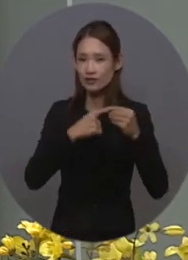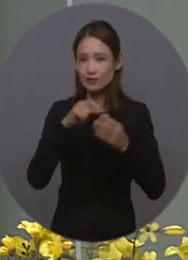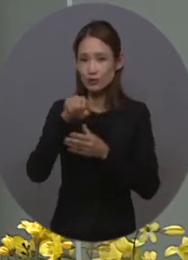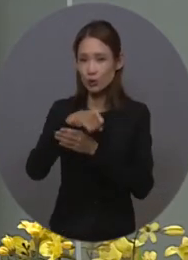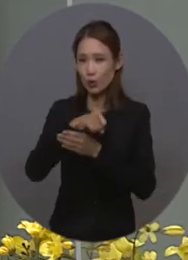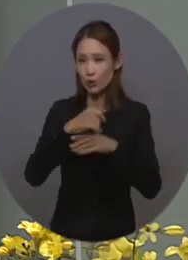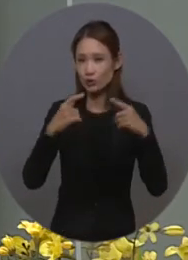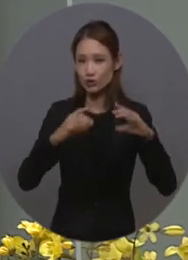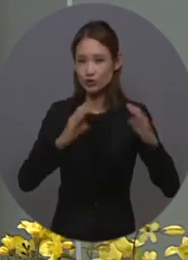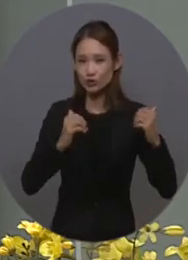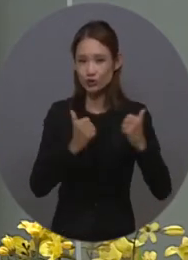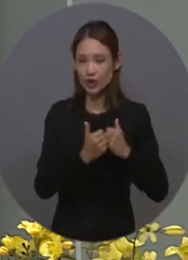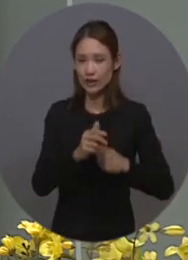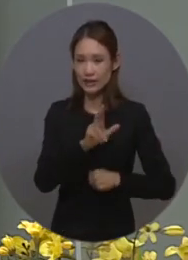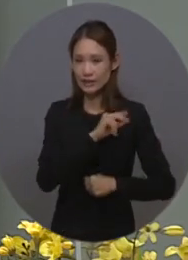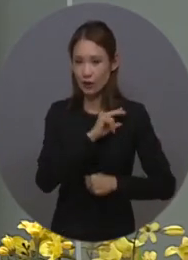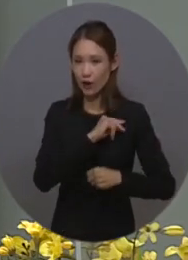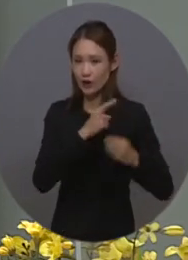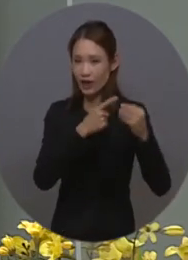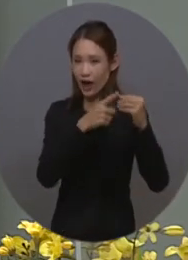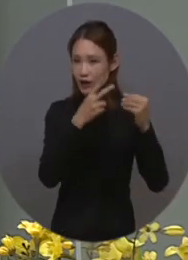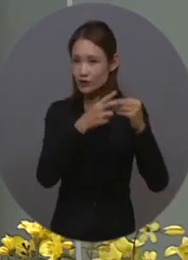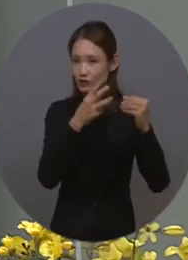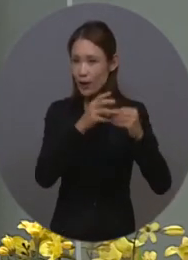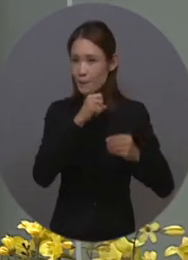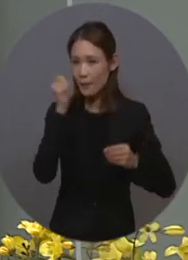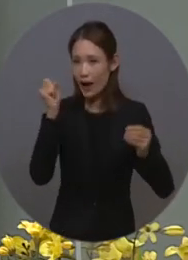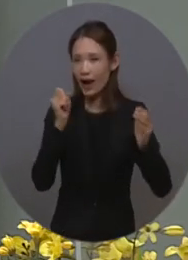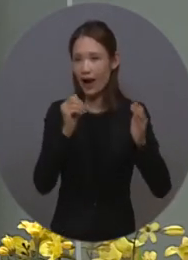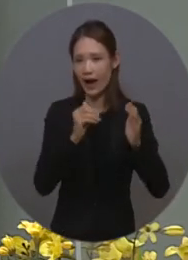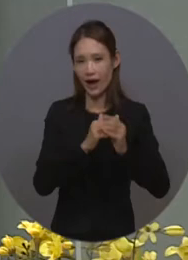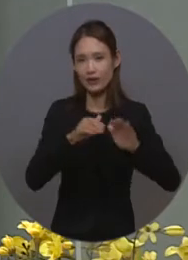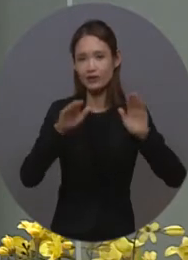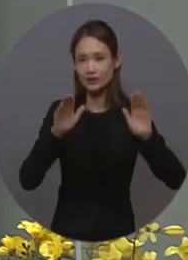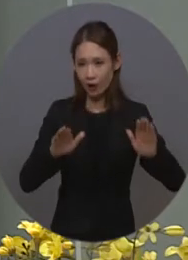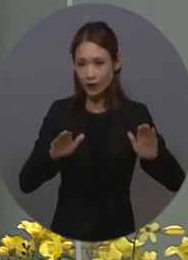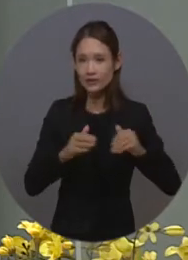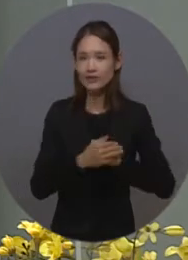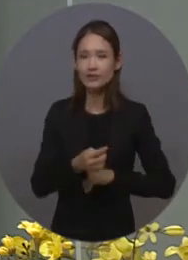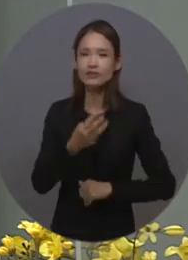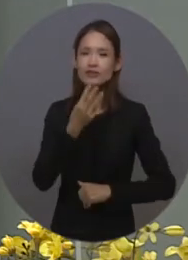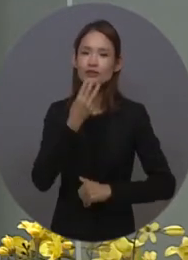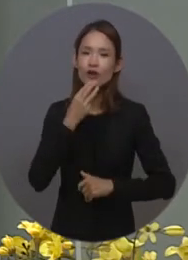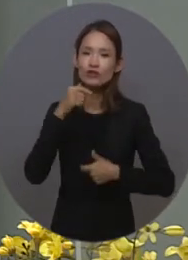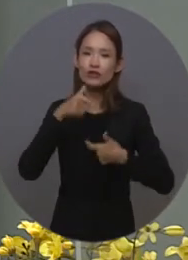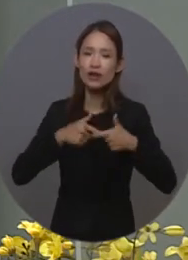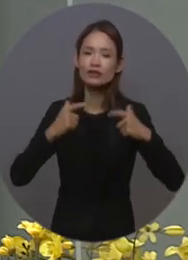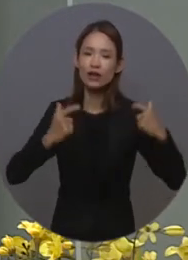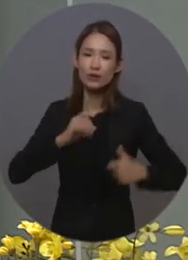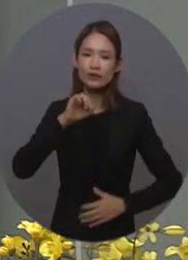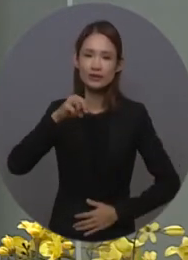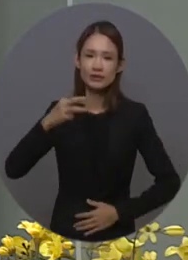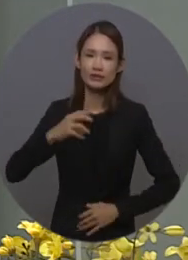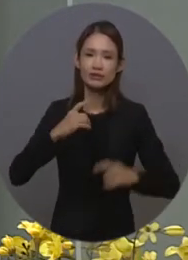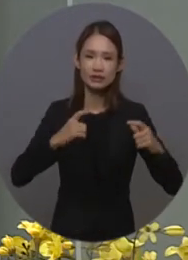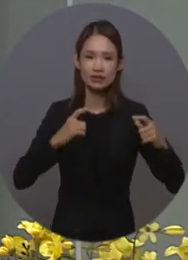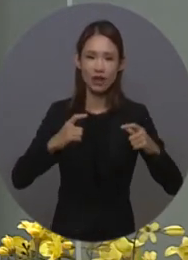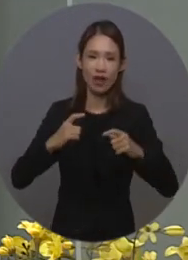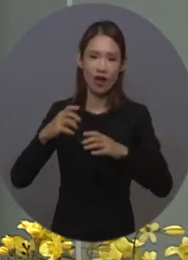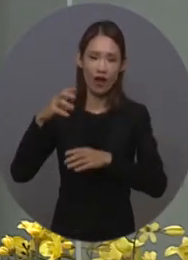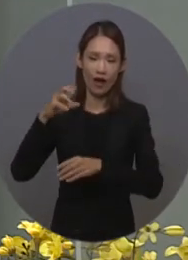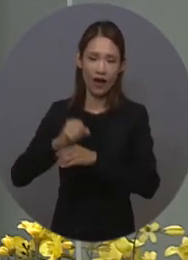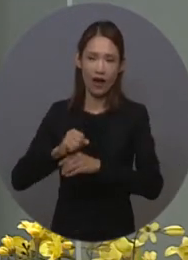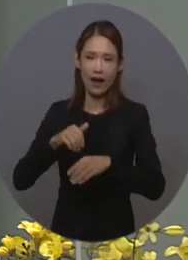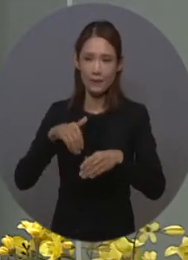종로구에서요. 국회의원 3선을 하셨습니다. 그리고 현재는요. 서울시 강남구 의뢰 지역구를 두고